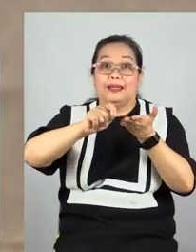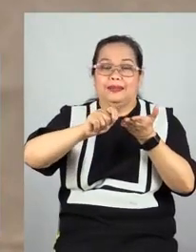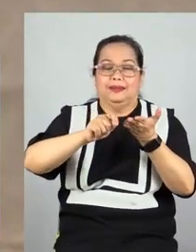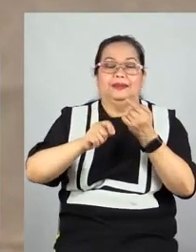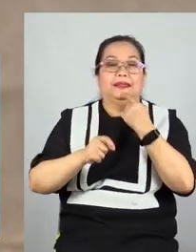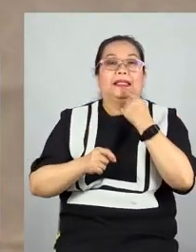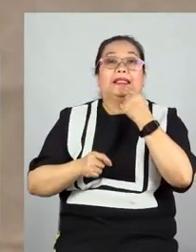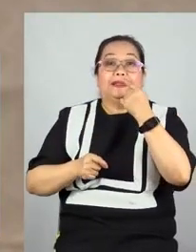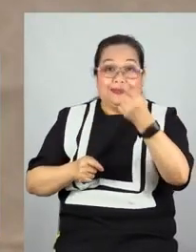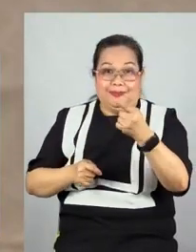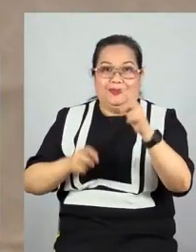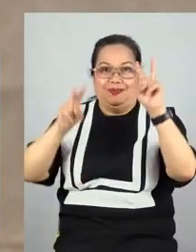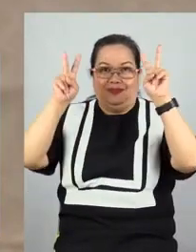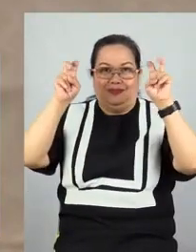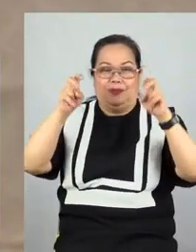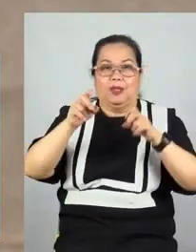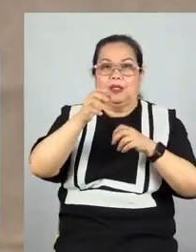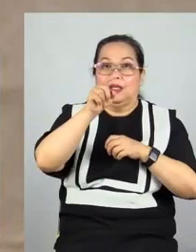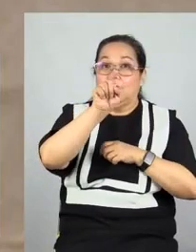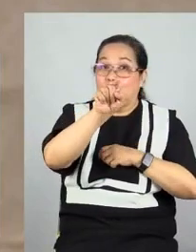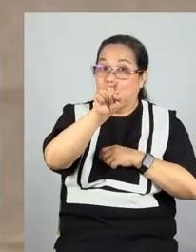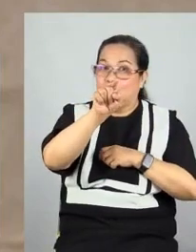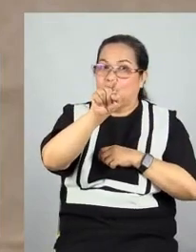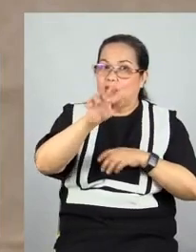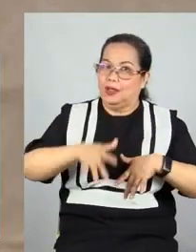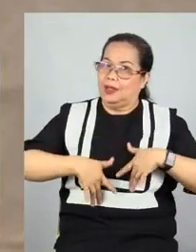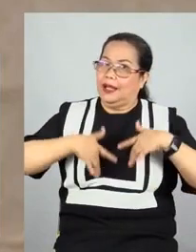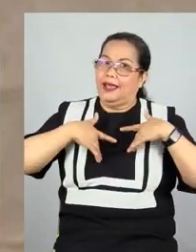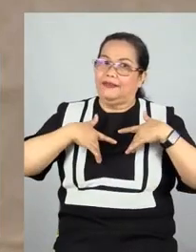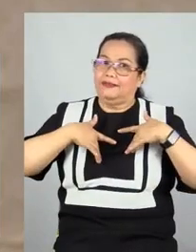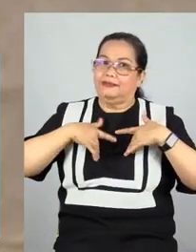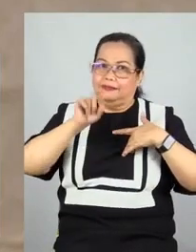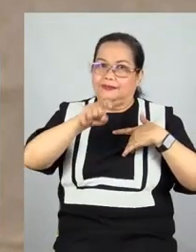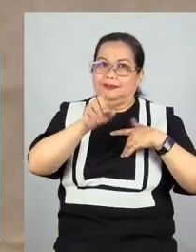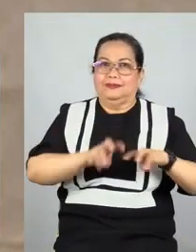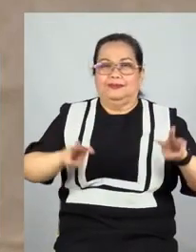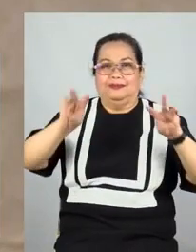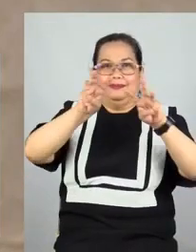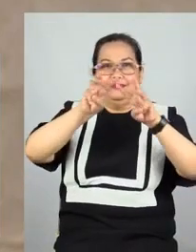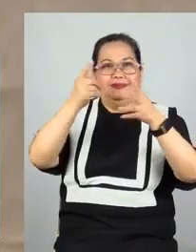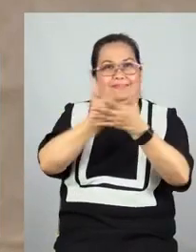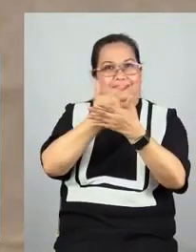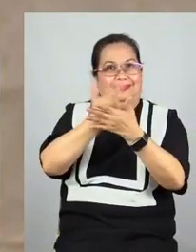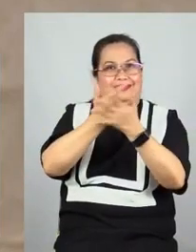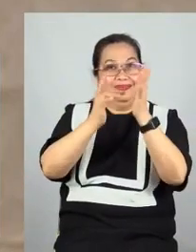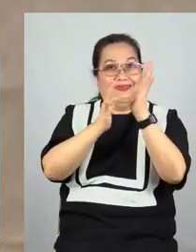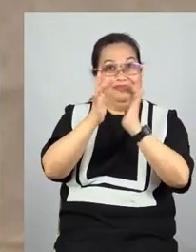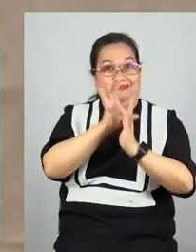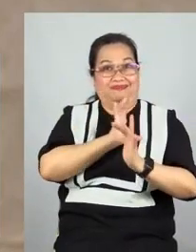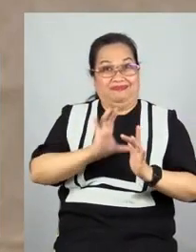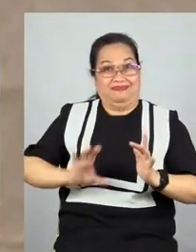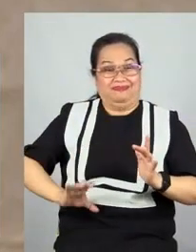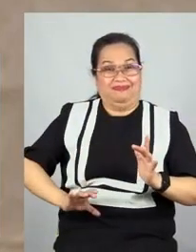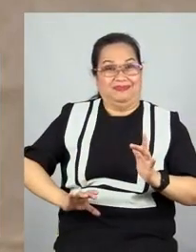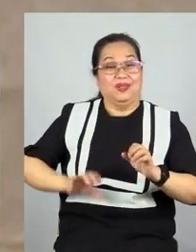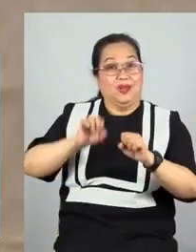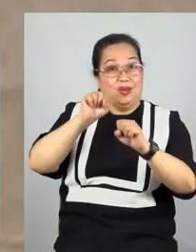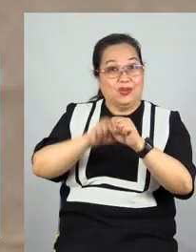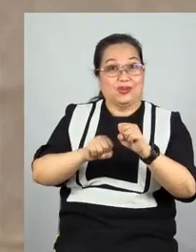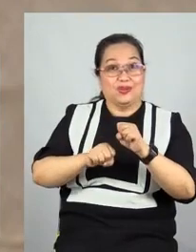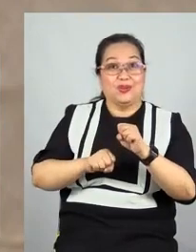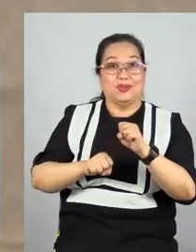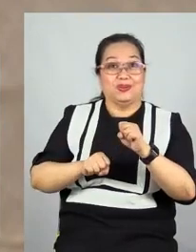niya, only let your manner of life be worthy of the gospel of Christ, so